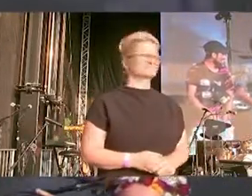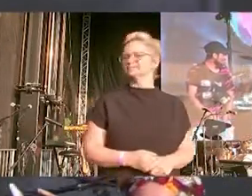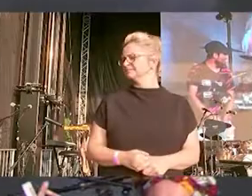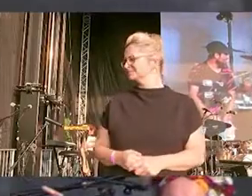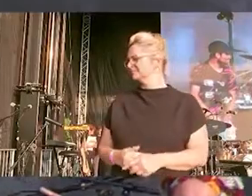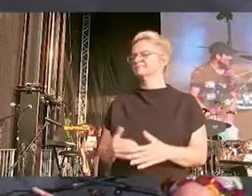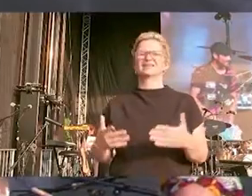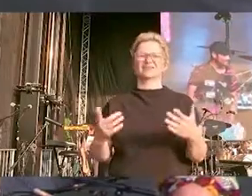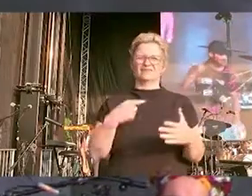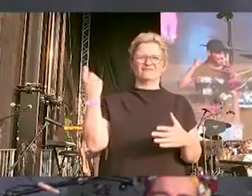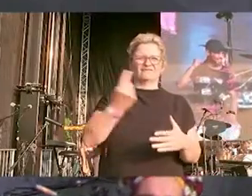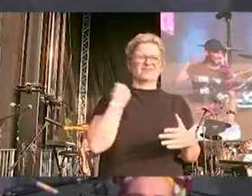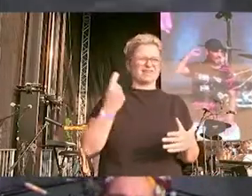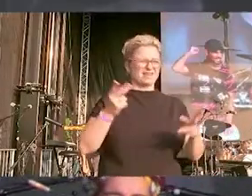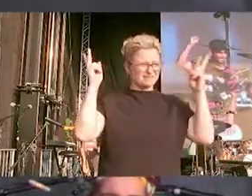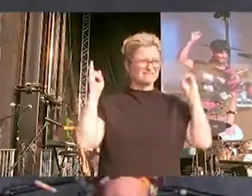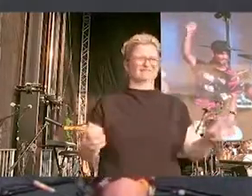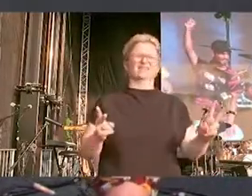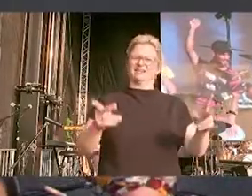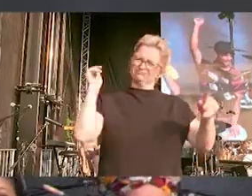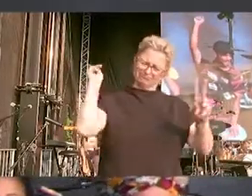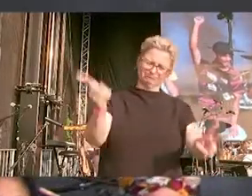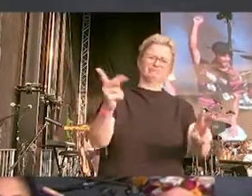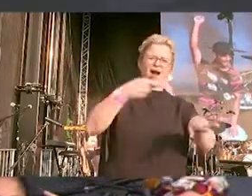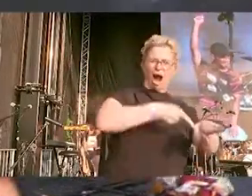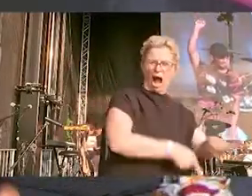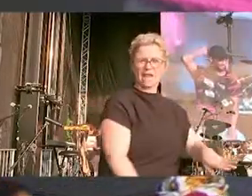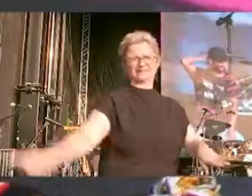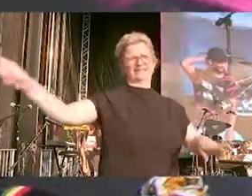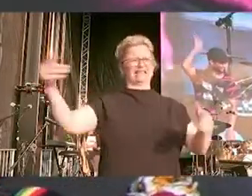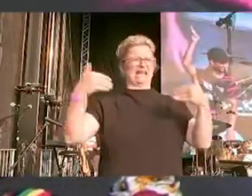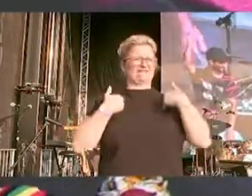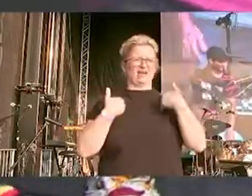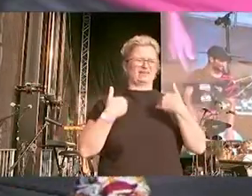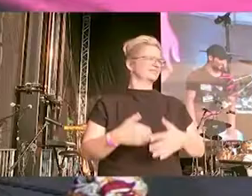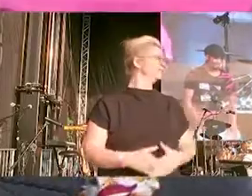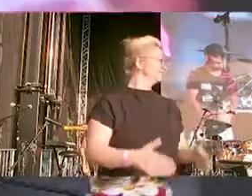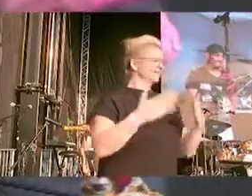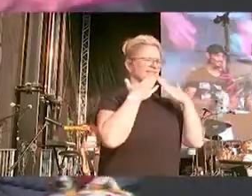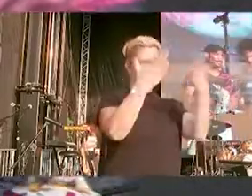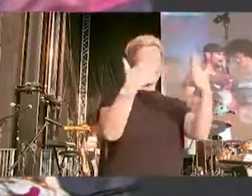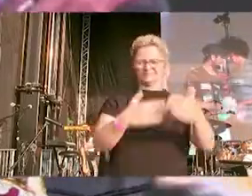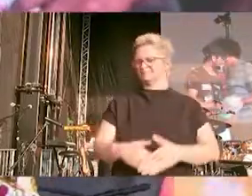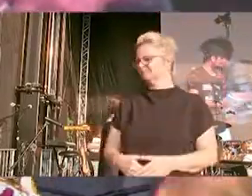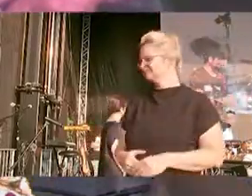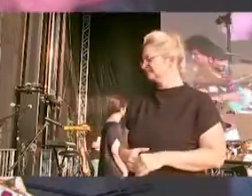Wir sind die Alternative. Vielen Dank.